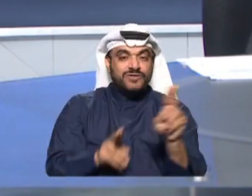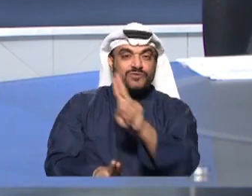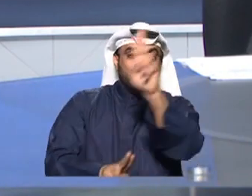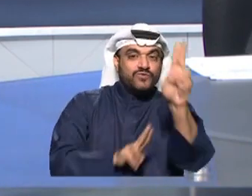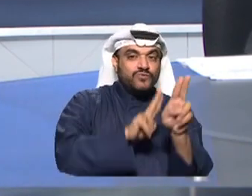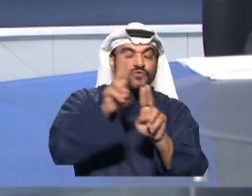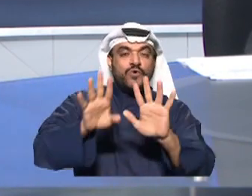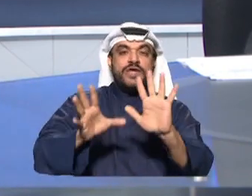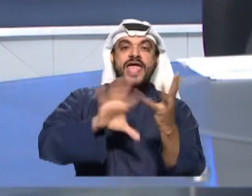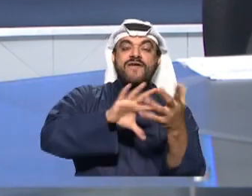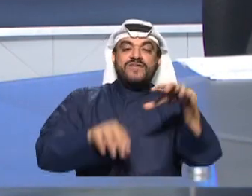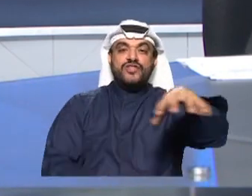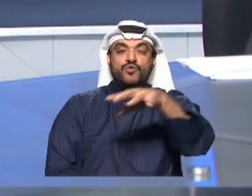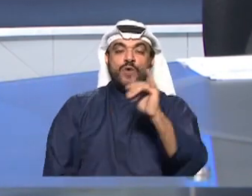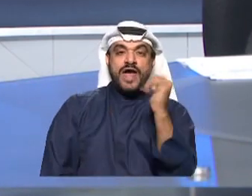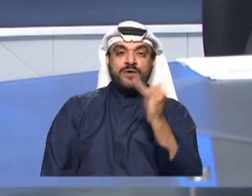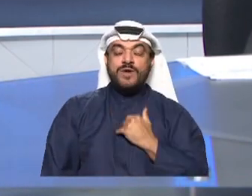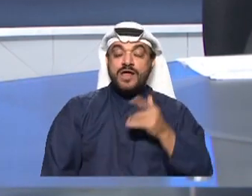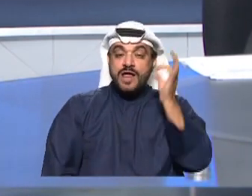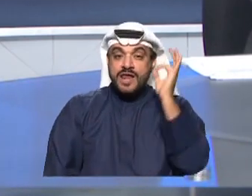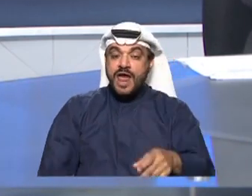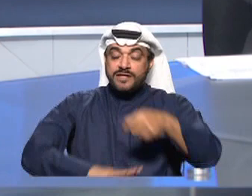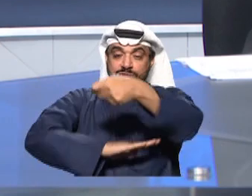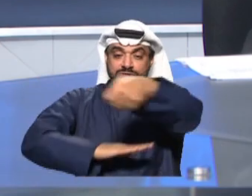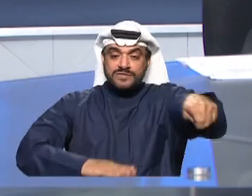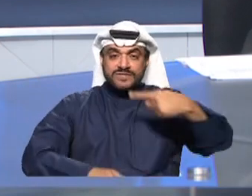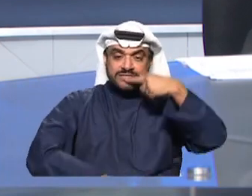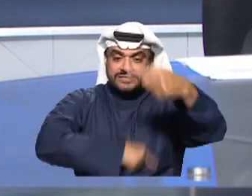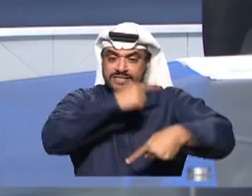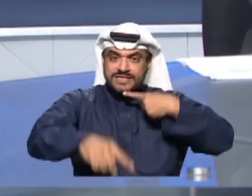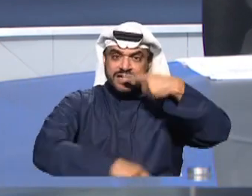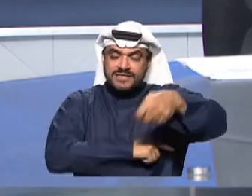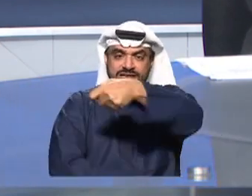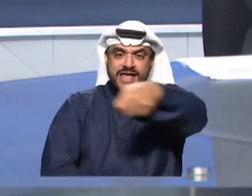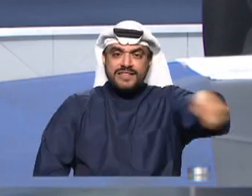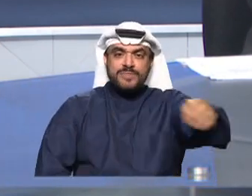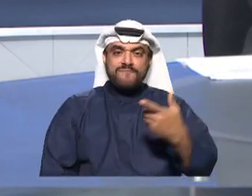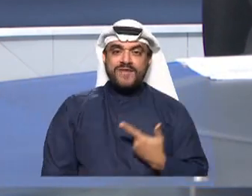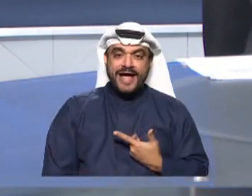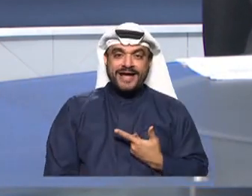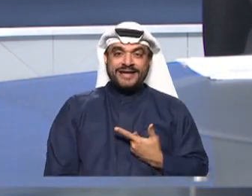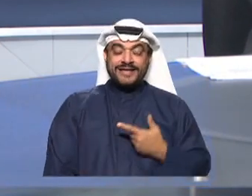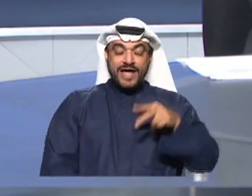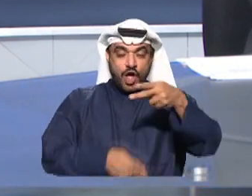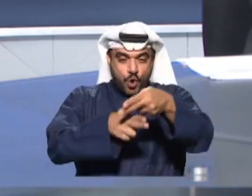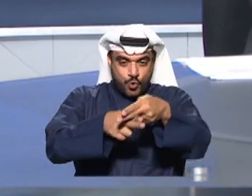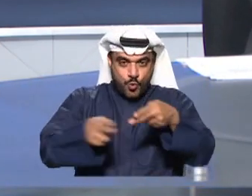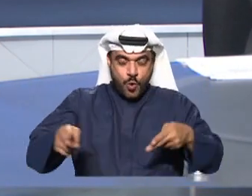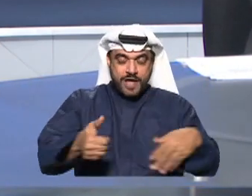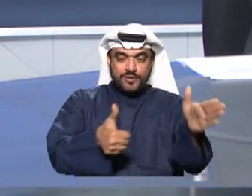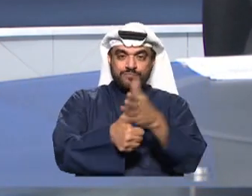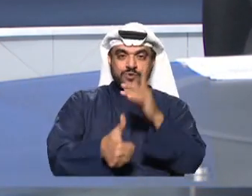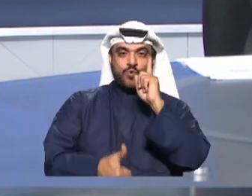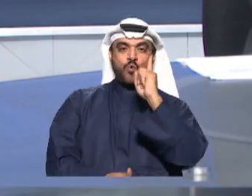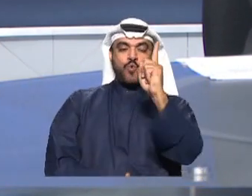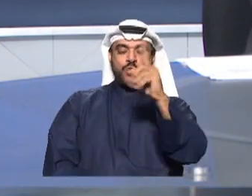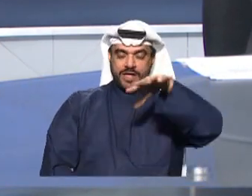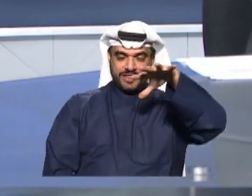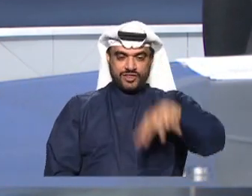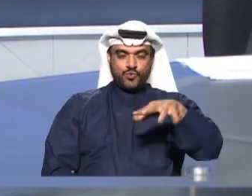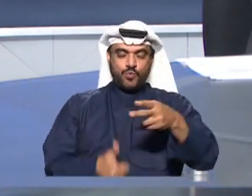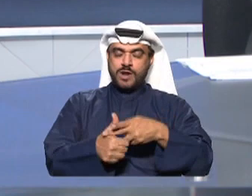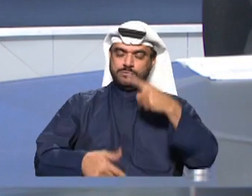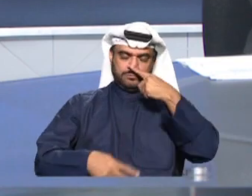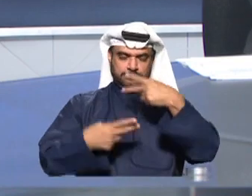الدول الأعضاء إزاء سداد المساهمات السنوية للبرلمان العربي، مضيفا أن الكويت من أولى الدول التي تلتزم